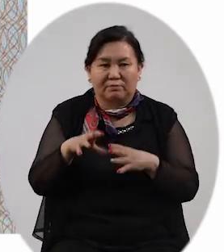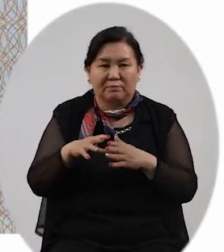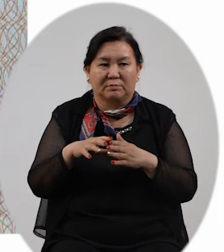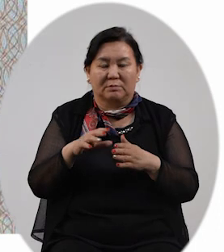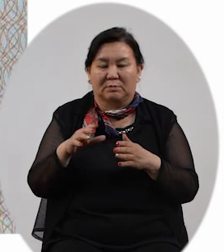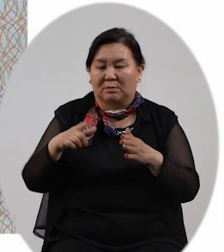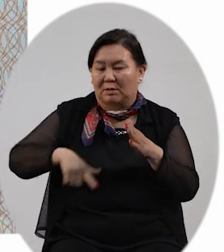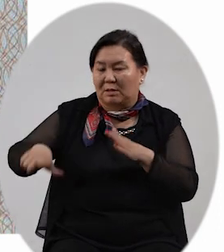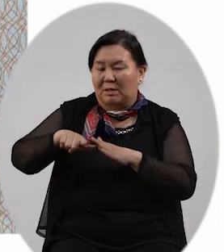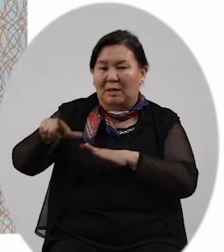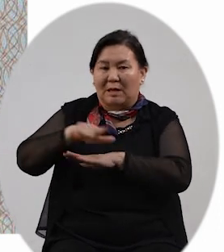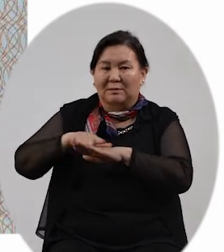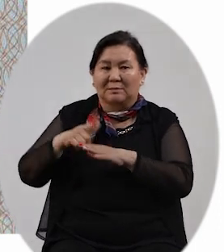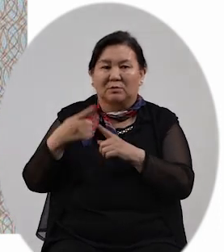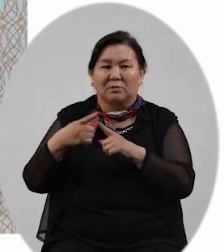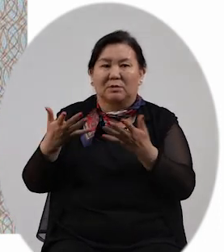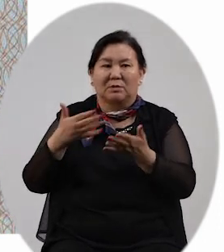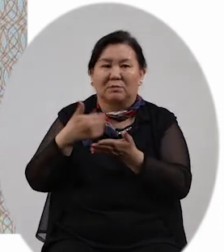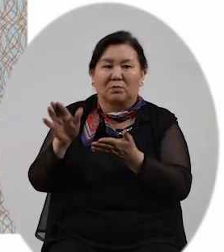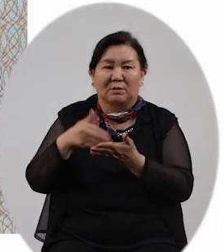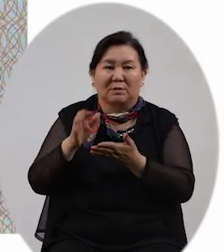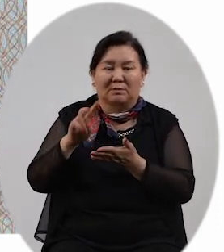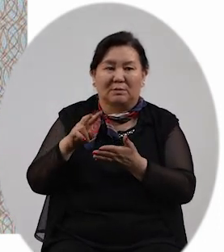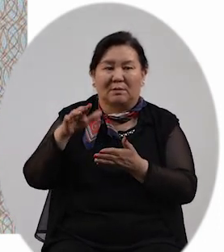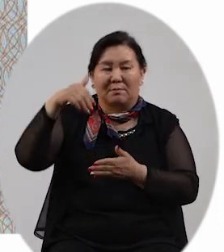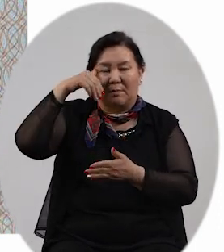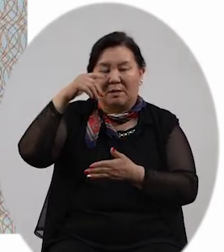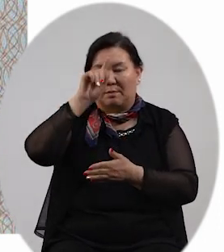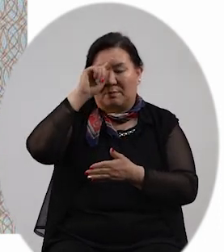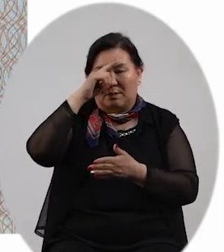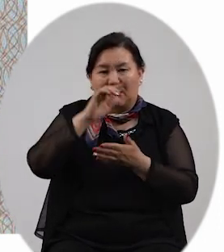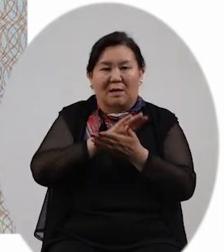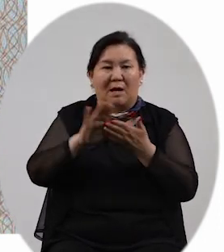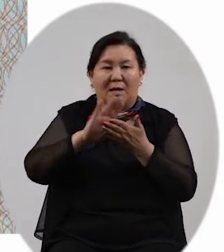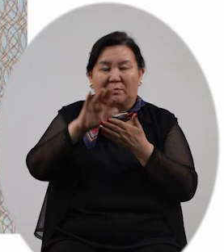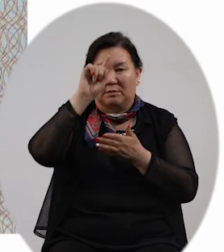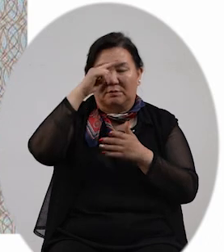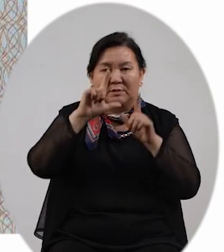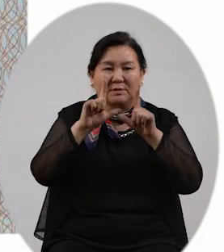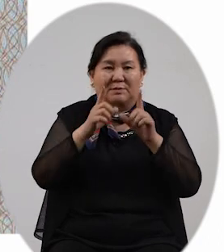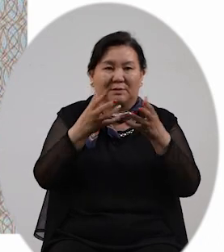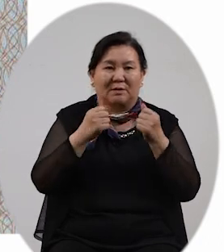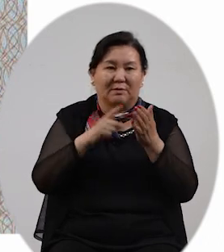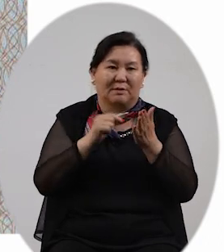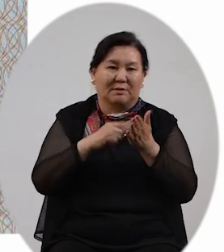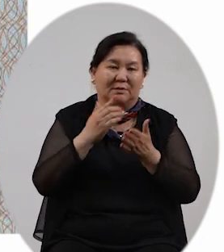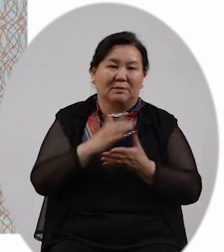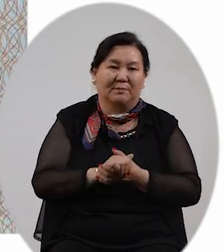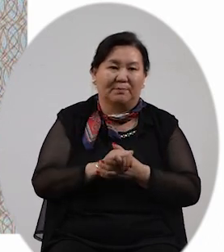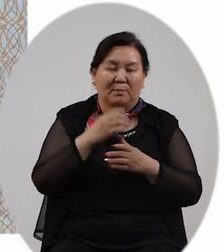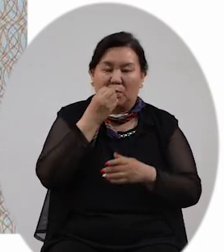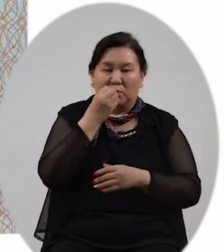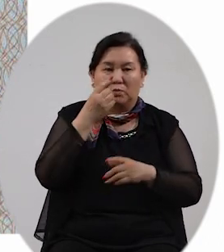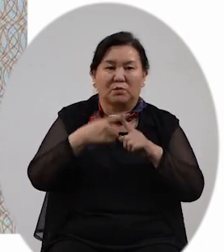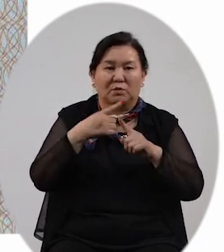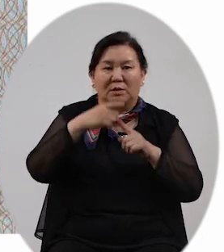суурин одоо газарт оруулж худалдаалах үед бол мал эмнэлэг ариун цэврийн гэрчлэгийг бол авах шаардлагатай байдаг. За энийг бол хүнс хөдөө аж ахуйн